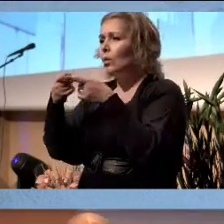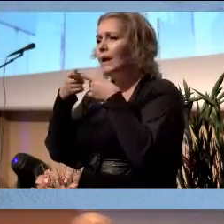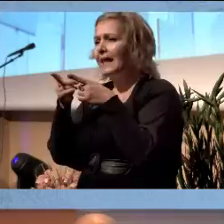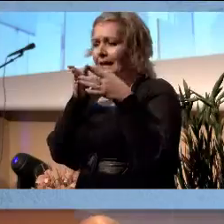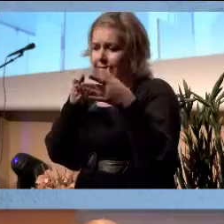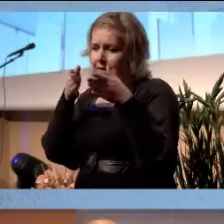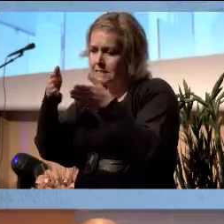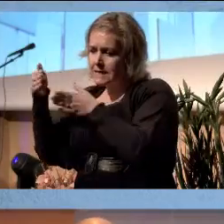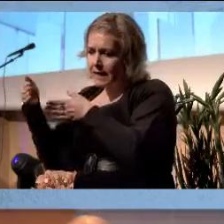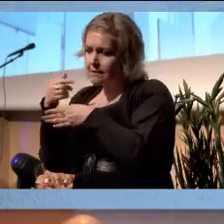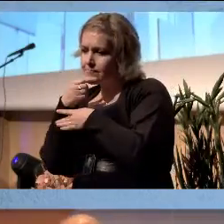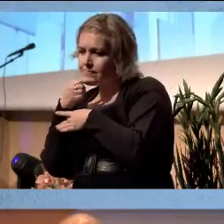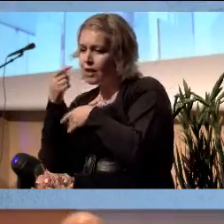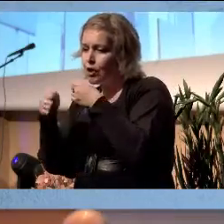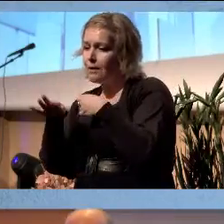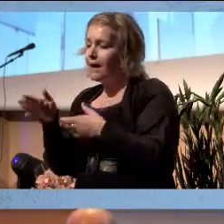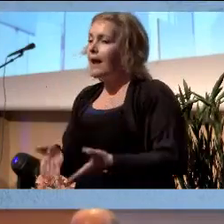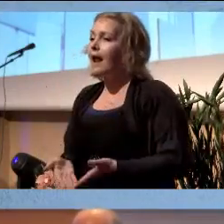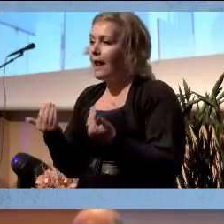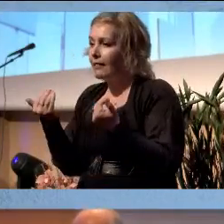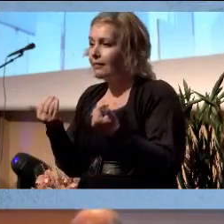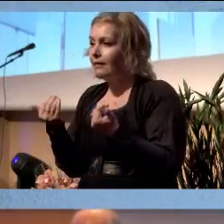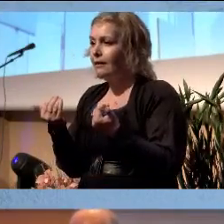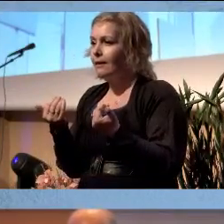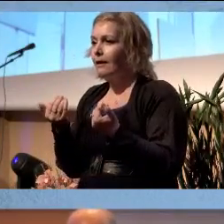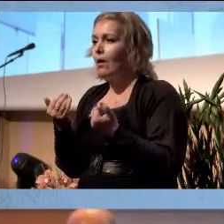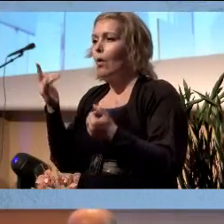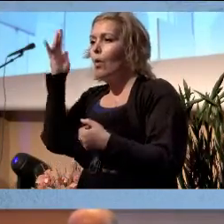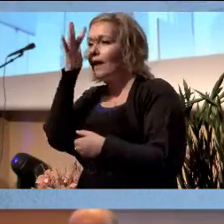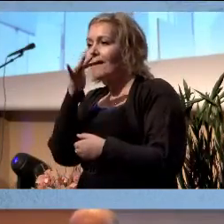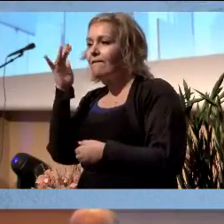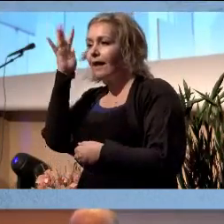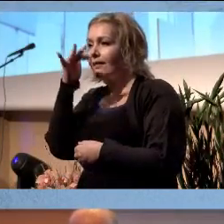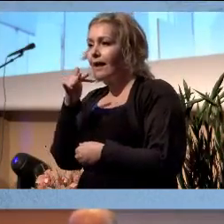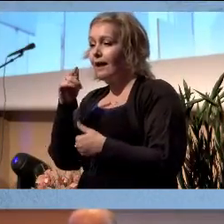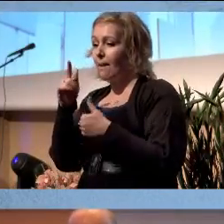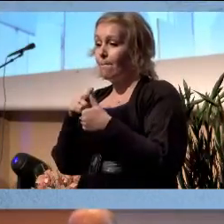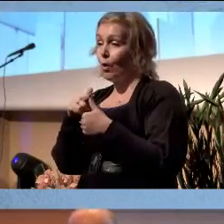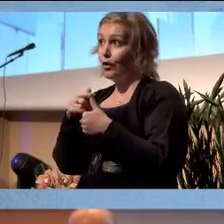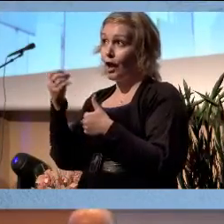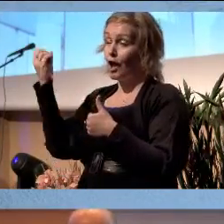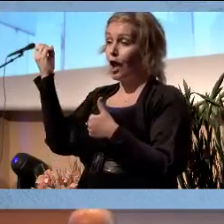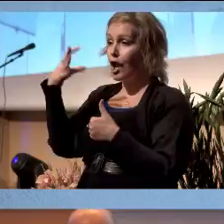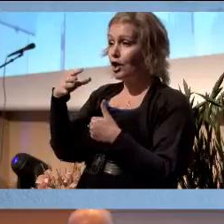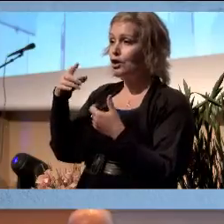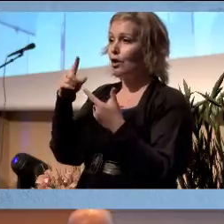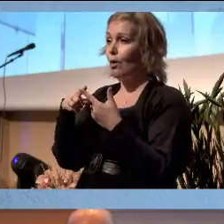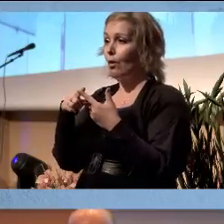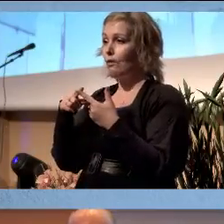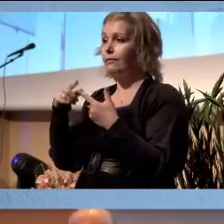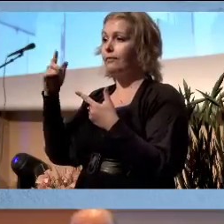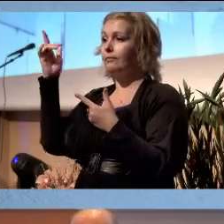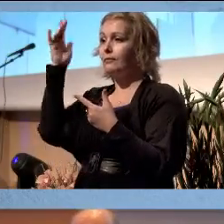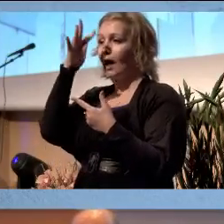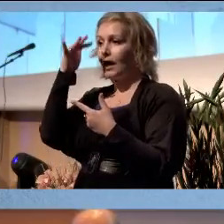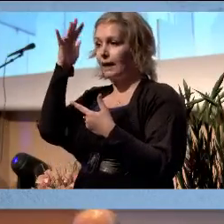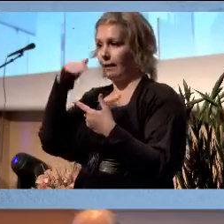Ulike vinkler gjør det lettere å reflektere, både lyset og tankene.